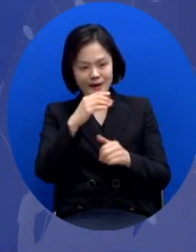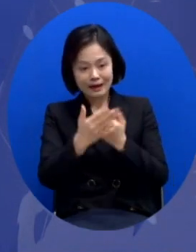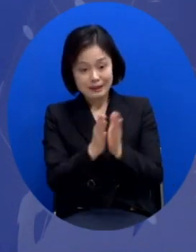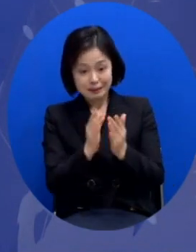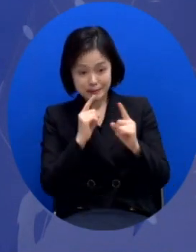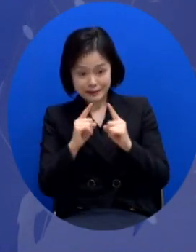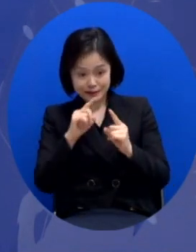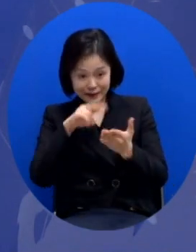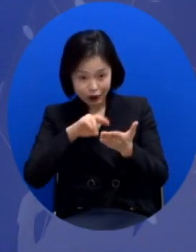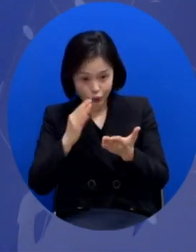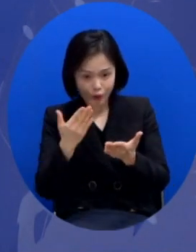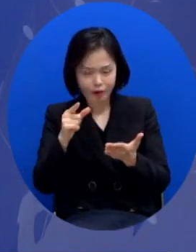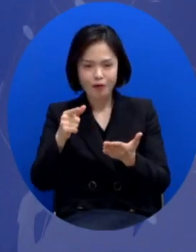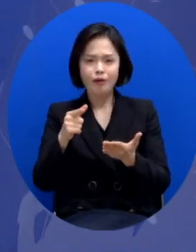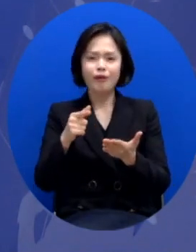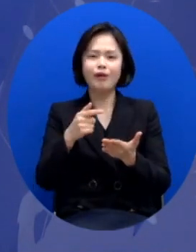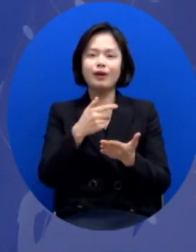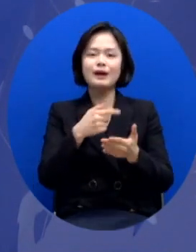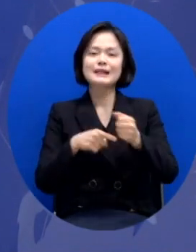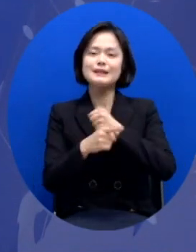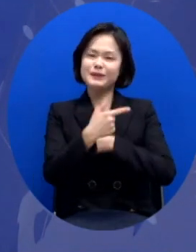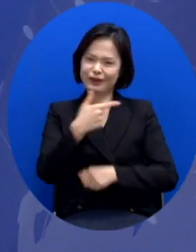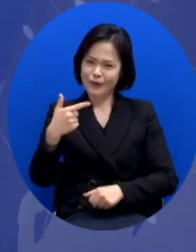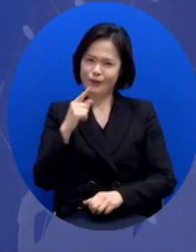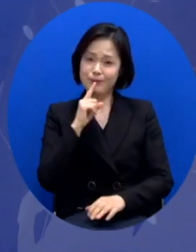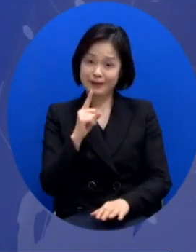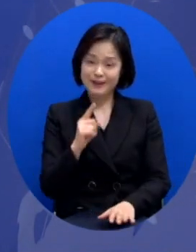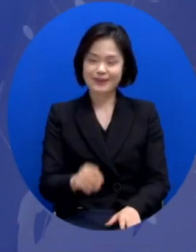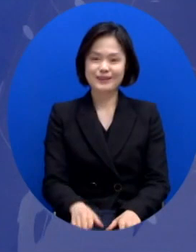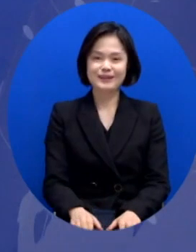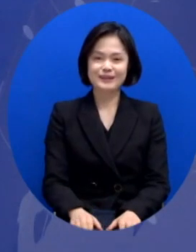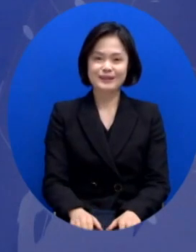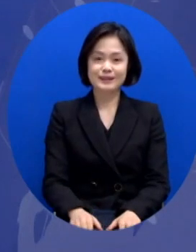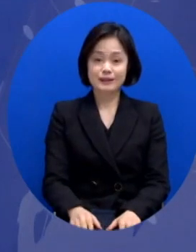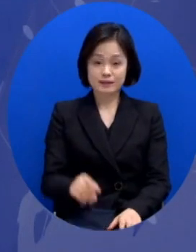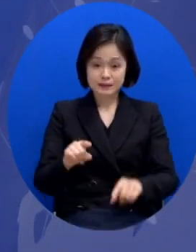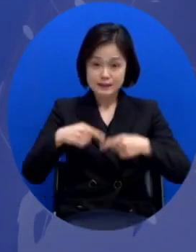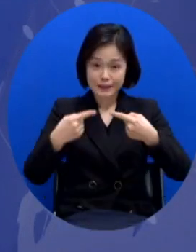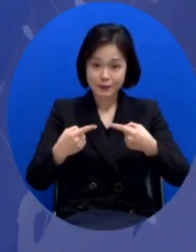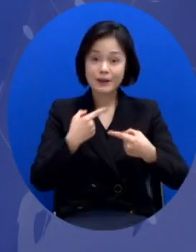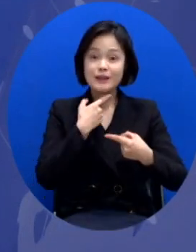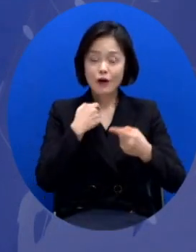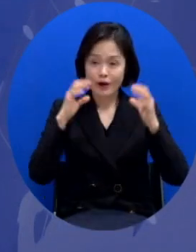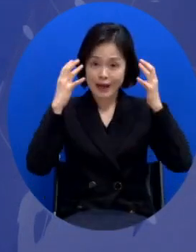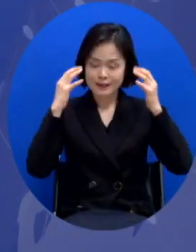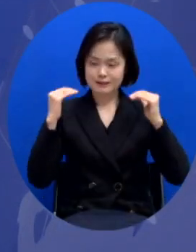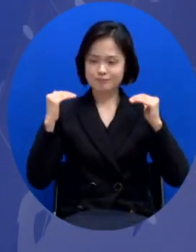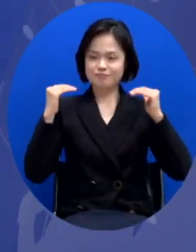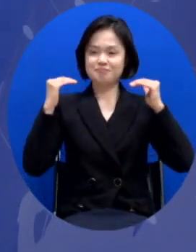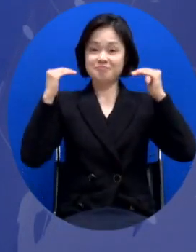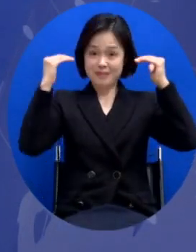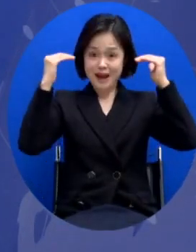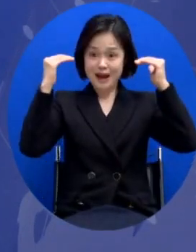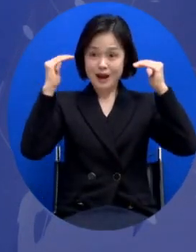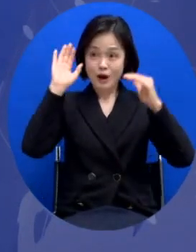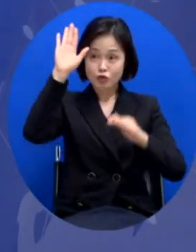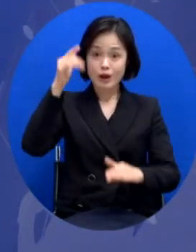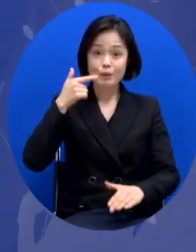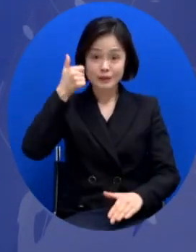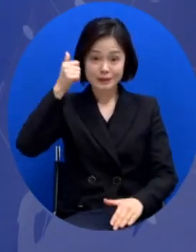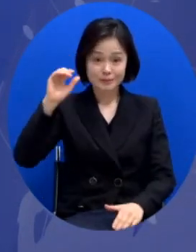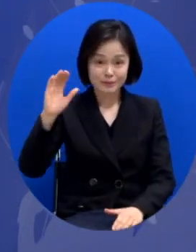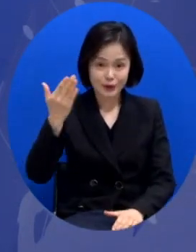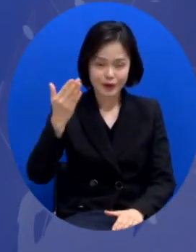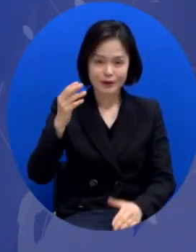4 실제로 그동안 전국대회 입상자 들이 목회자가 되거나 교회의 찬양 사역자가 되고 또 성악과 나 실용음악과 로